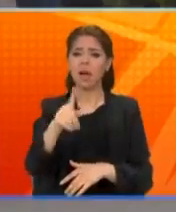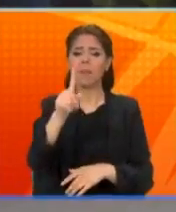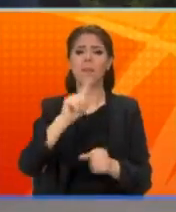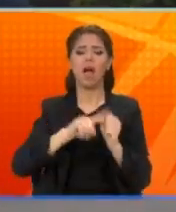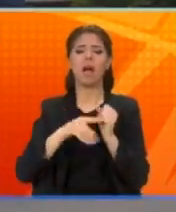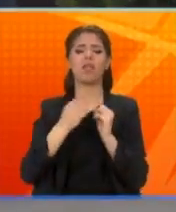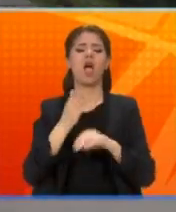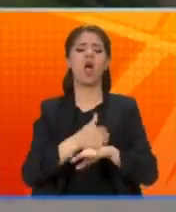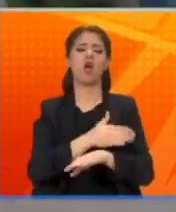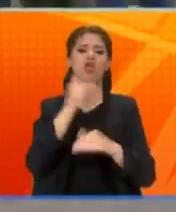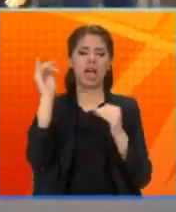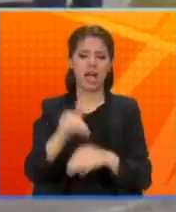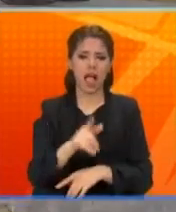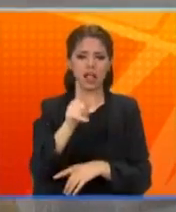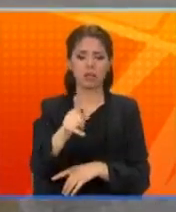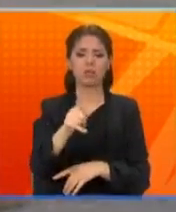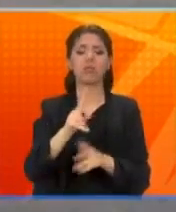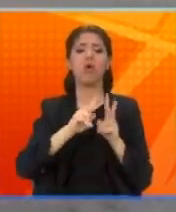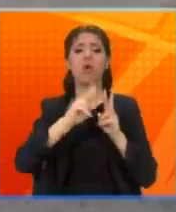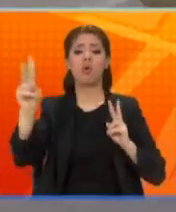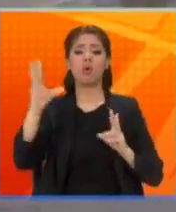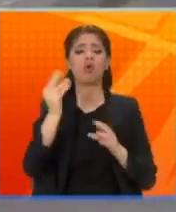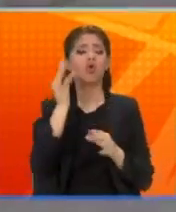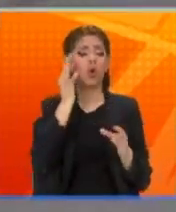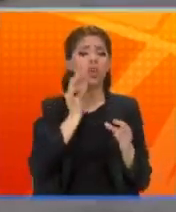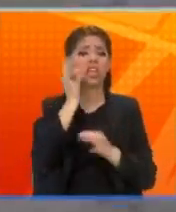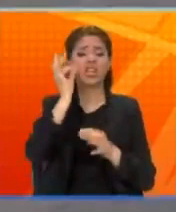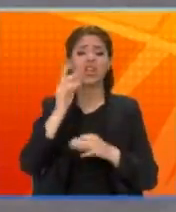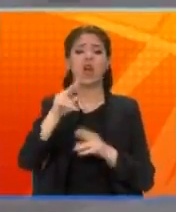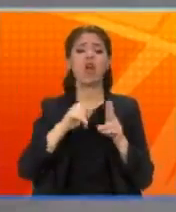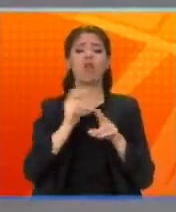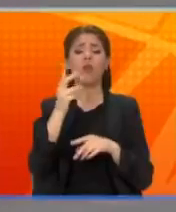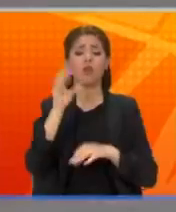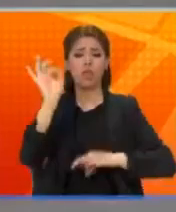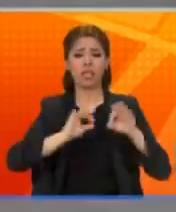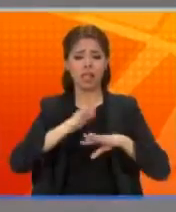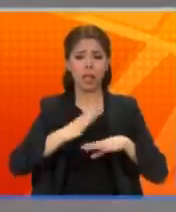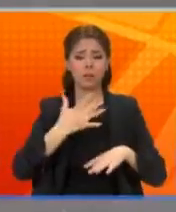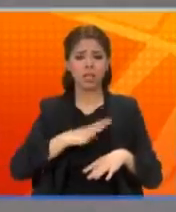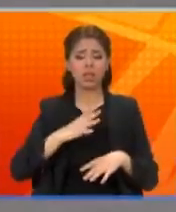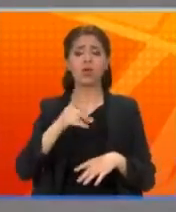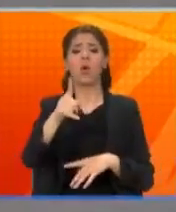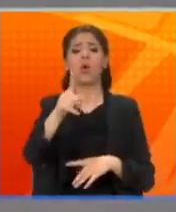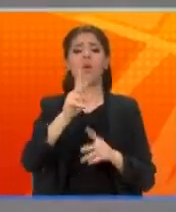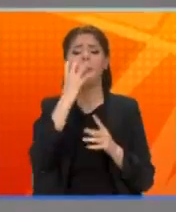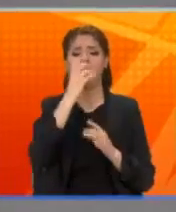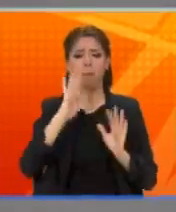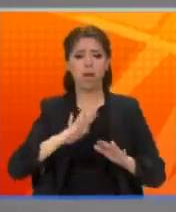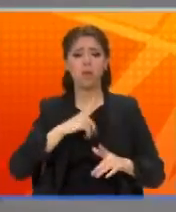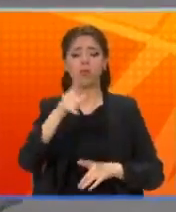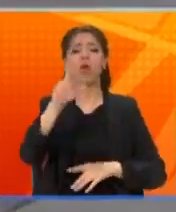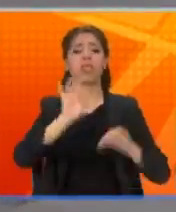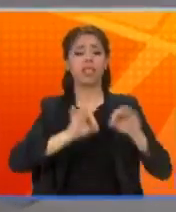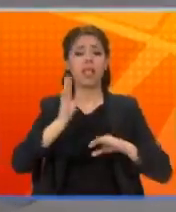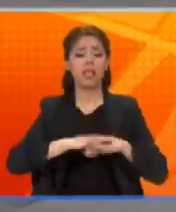hafta oldu. Arkamdaki kuyruğu görüyorsunuz. Çok sayıda kişi koronavirüs testi yaptırmak için bekliyor ancak. O testi yaptırmadan